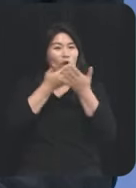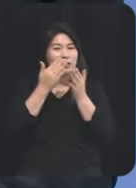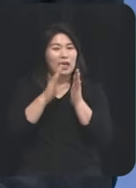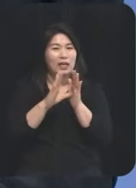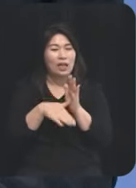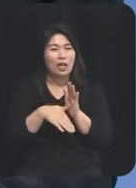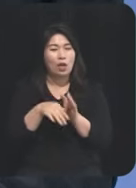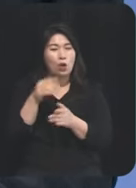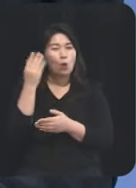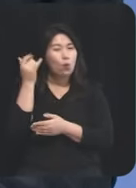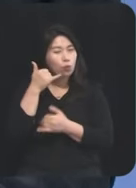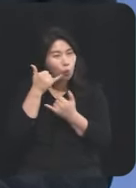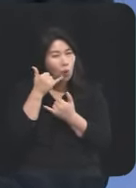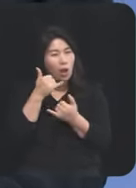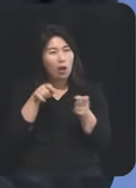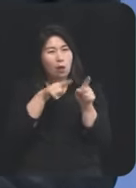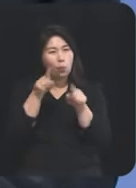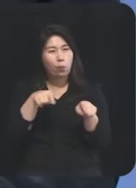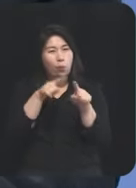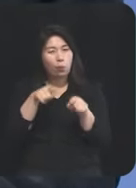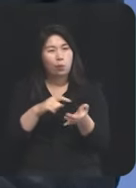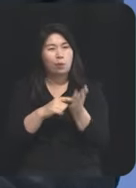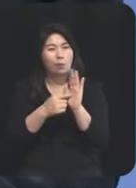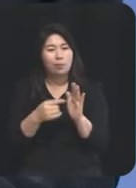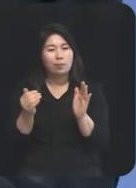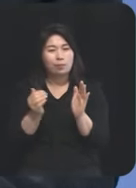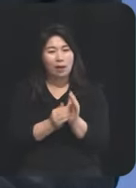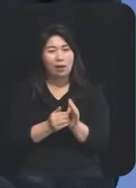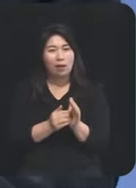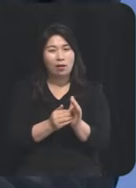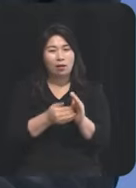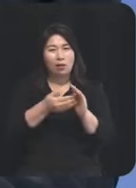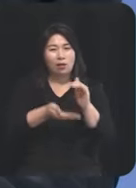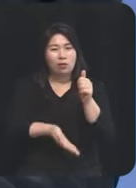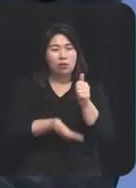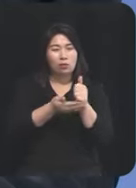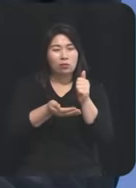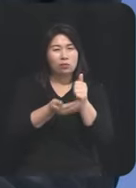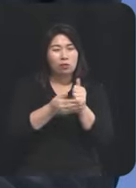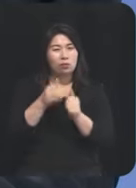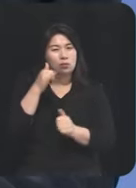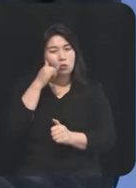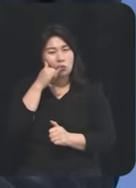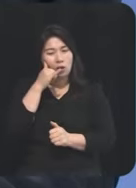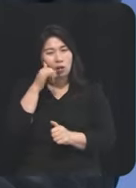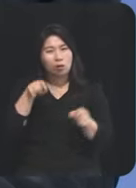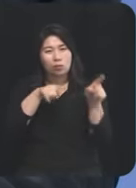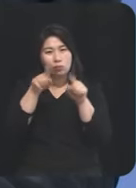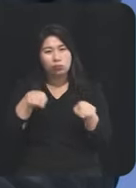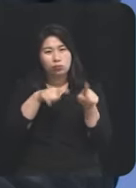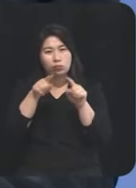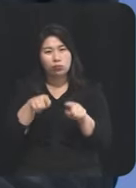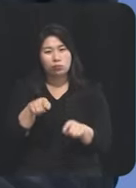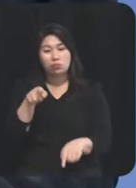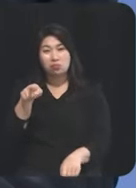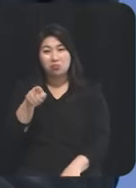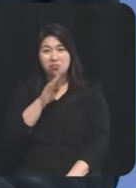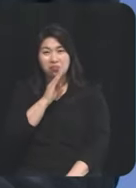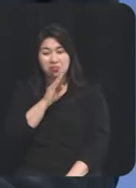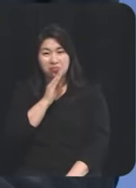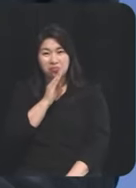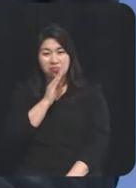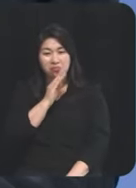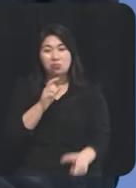녹음이 공개됐습니다. 유튜브에 나온 민주당 경선 과정에서의 통화 녹취록 상대가 문 후보님 본인 맞는 것을